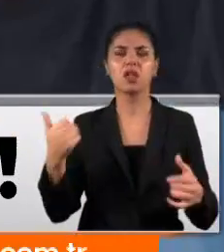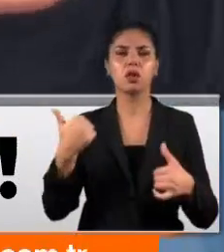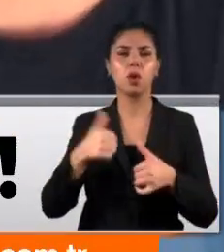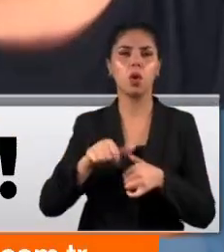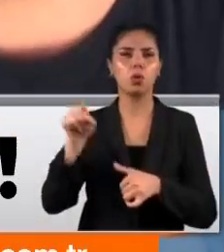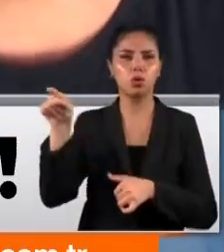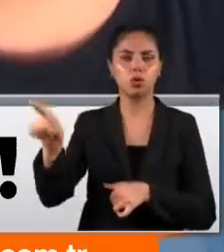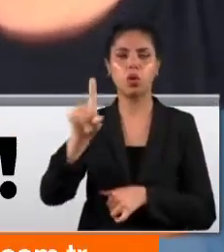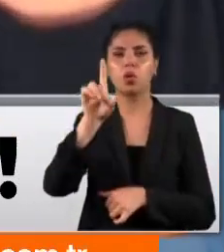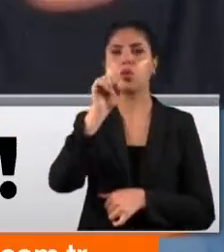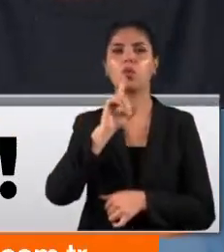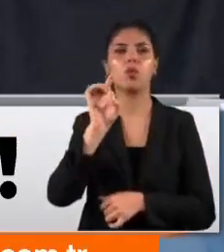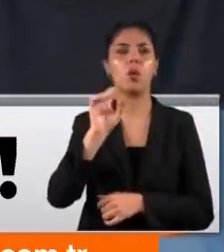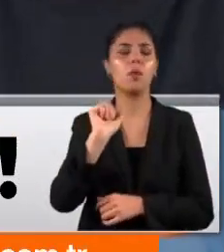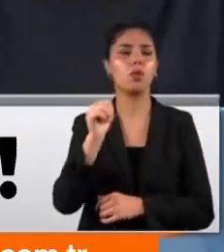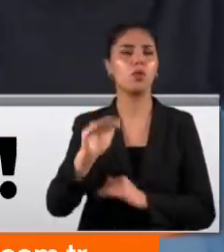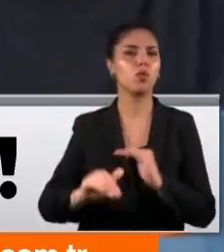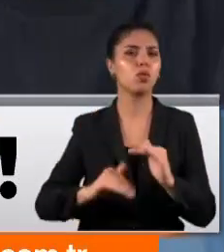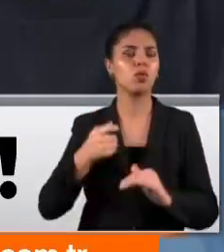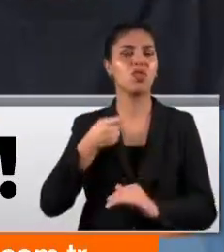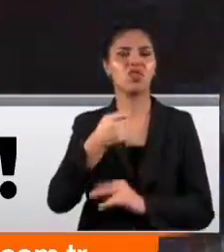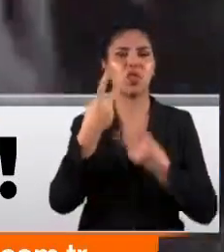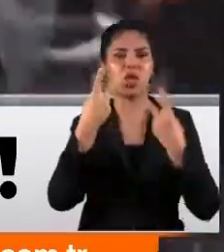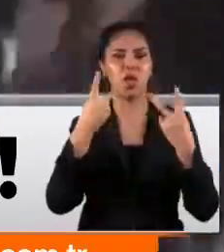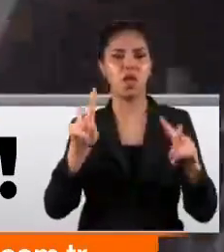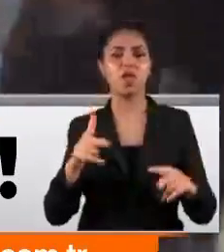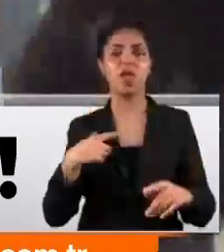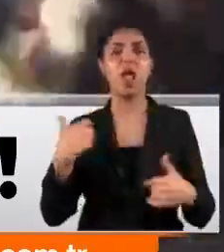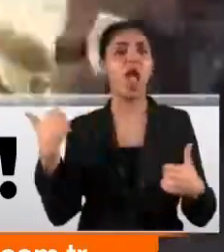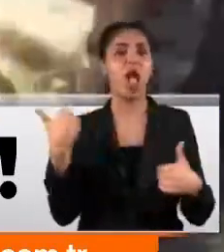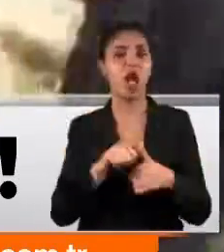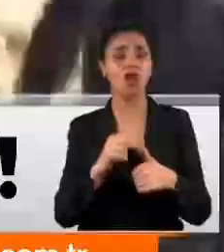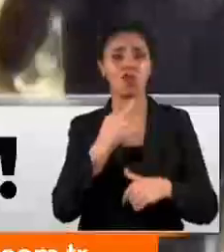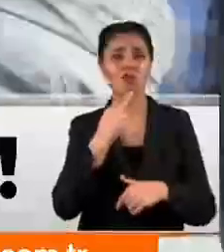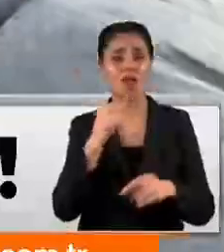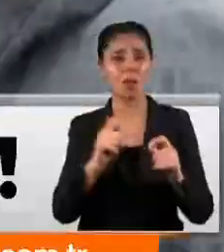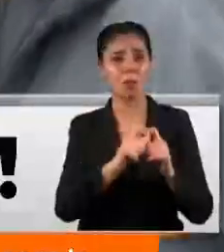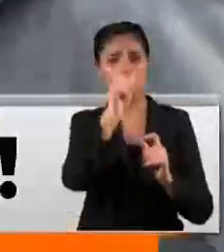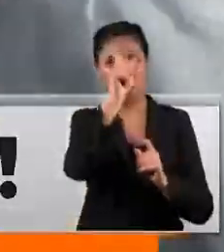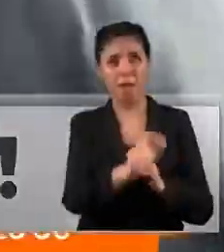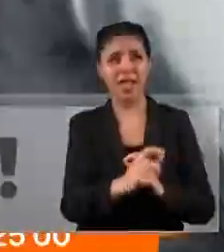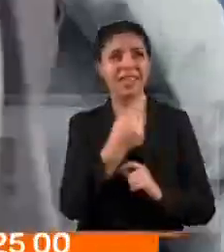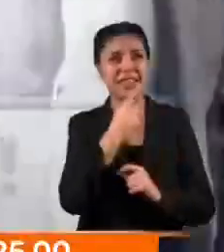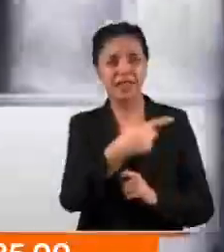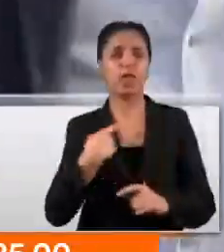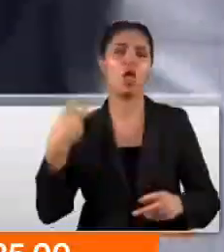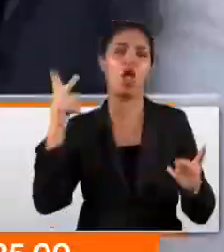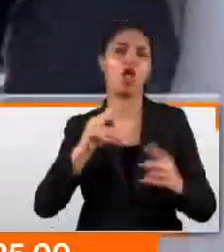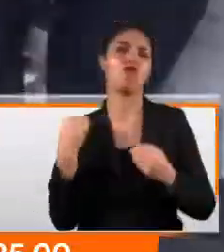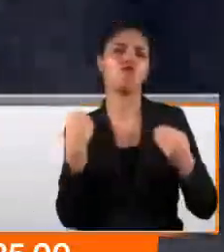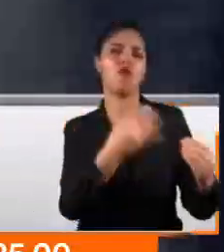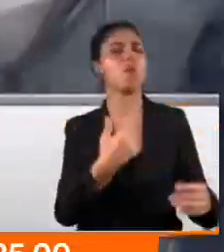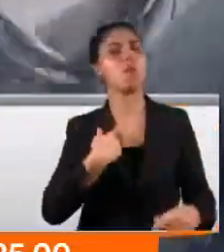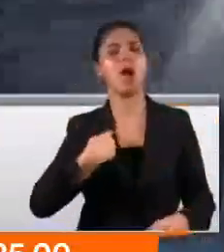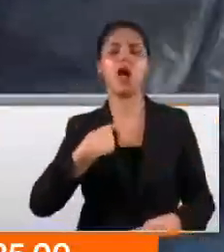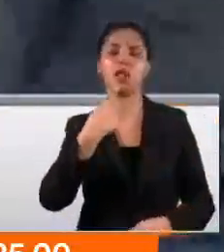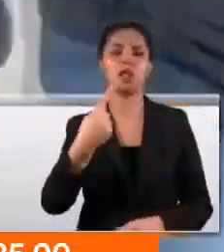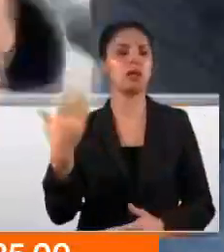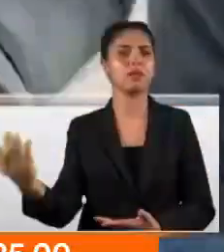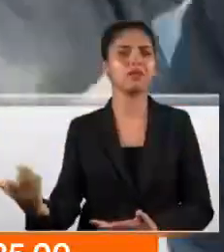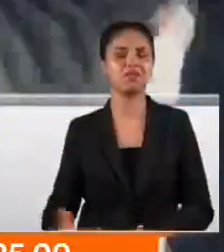gün sonra cinayeti itiraf etti. Karım Bedriye Kılıç'ı ben öldürdüm dedi. Eşinizi neden öldürdünüz? Pişman